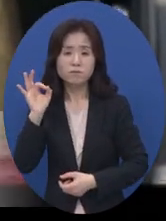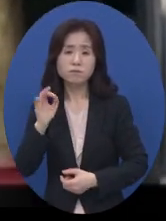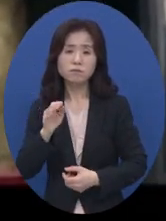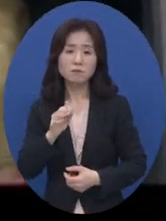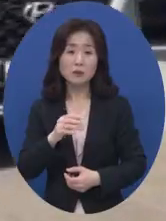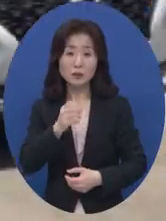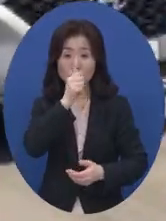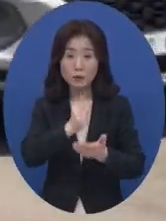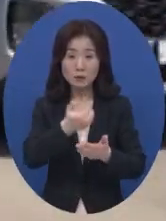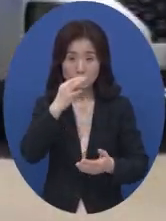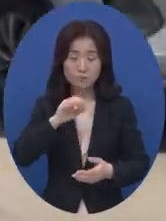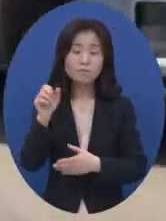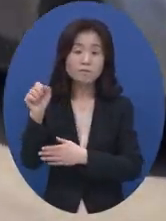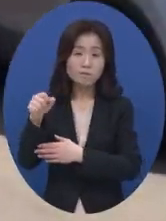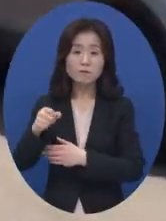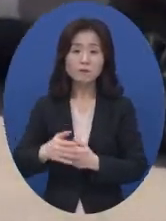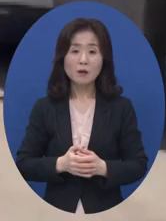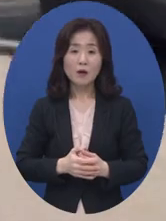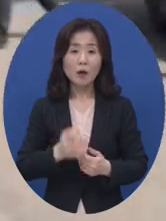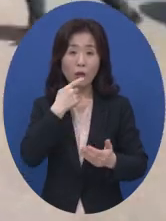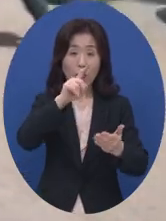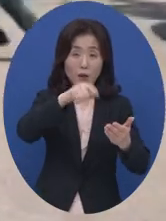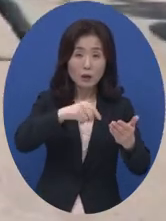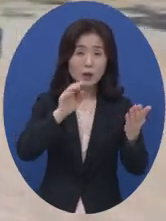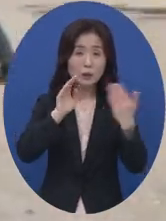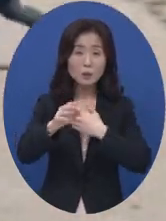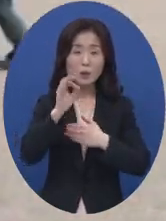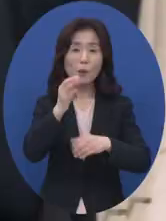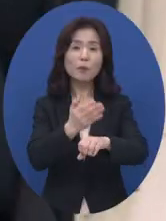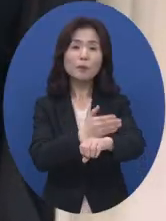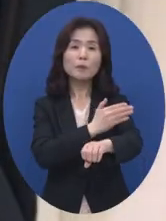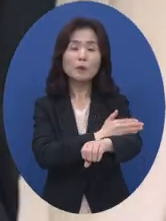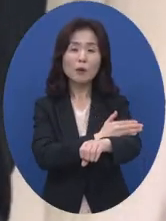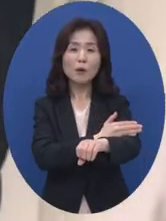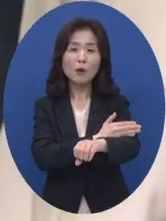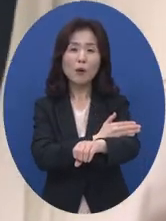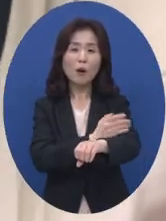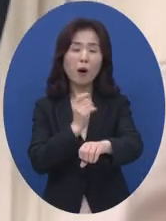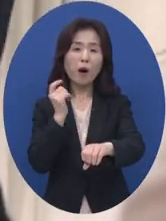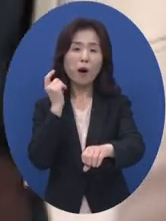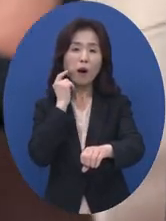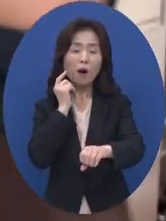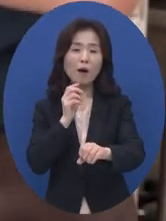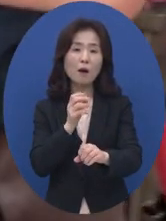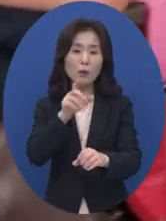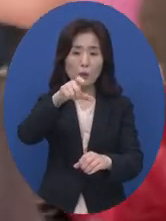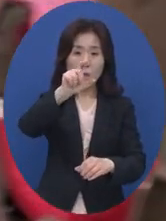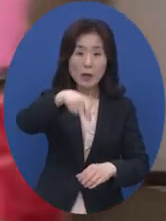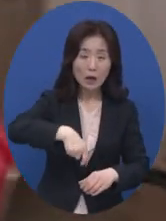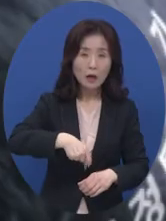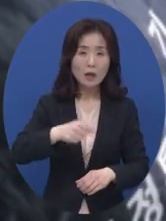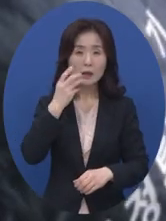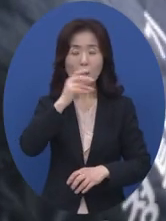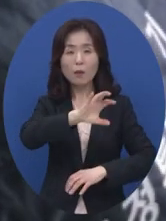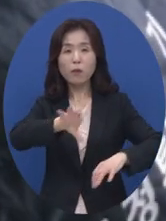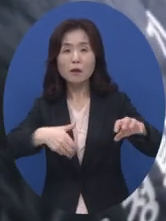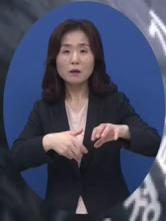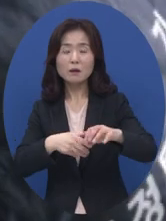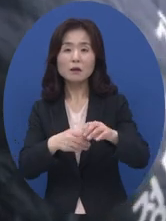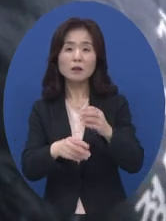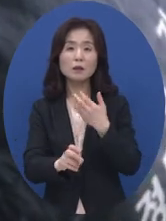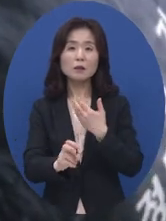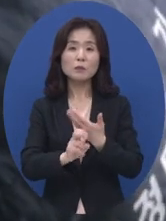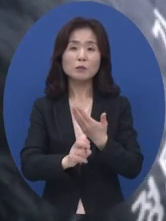알겠네요 외상으로 거래한 뒤 금액을 부풀려 한꺼번에 허위로 결제하거나 기름을 가로채 불법으로